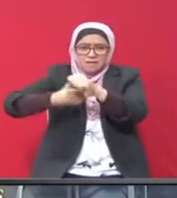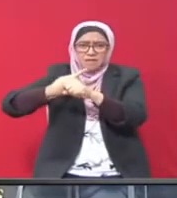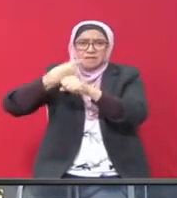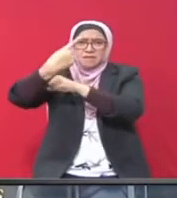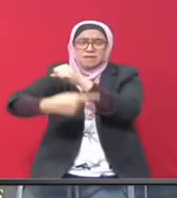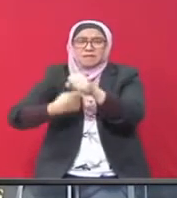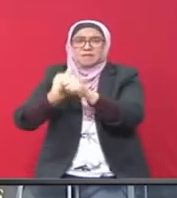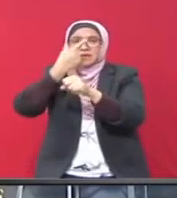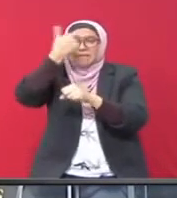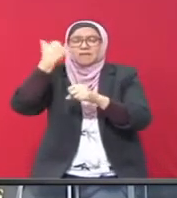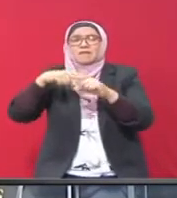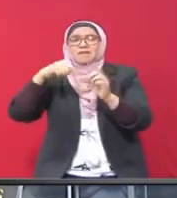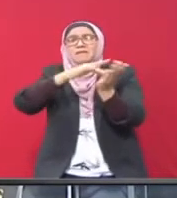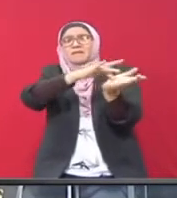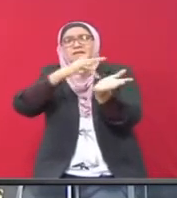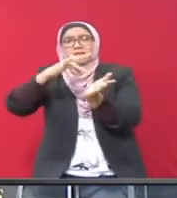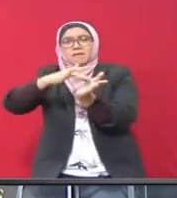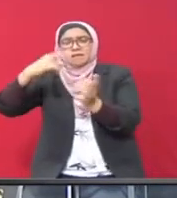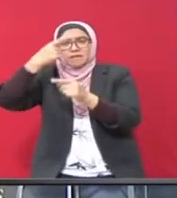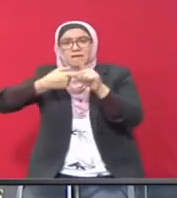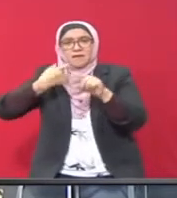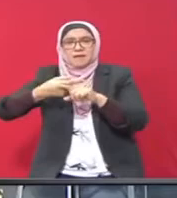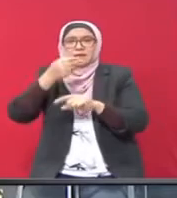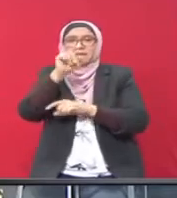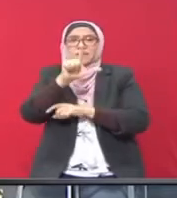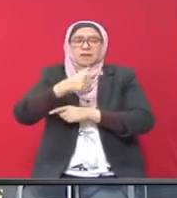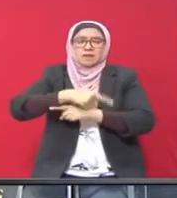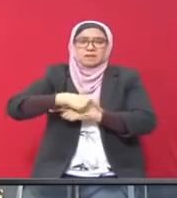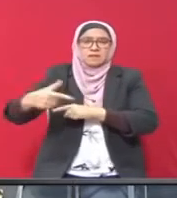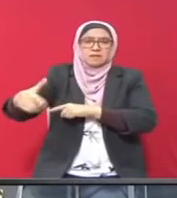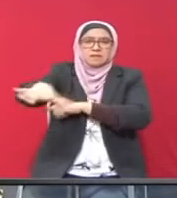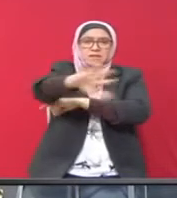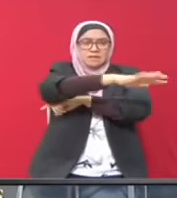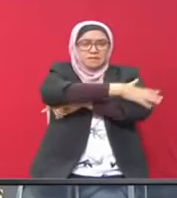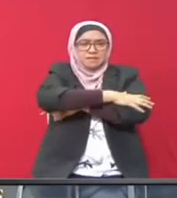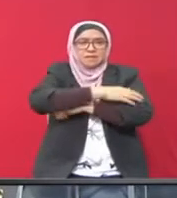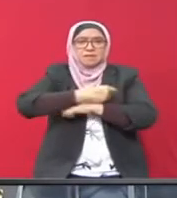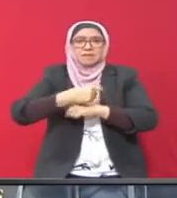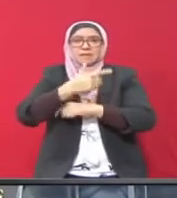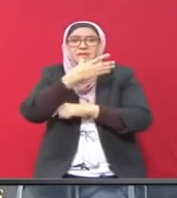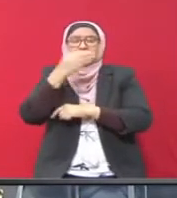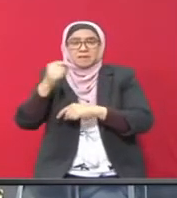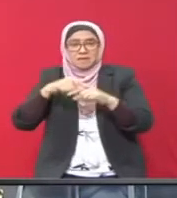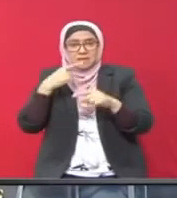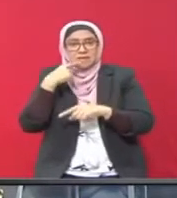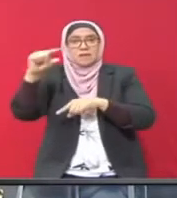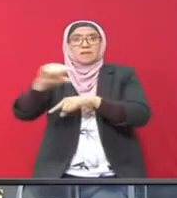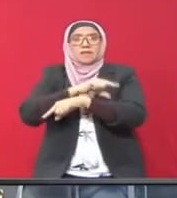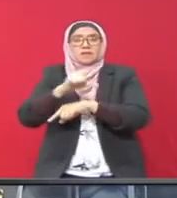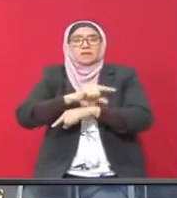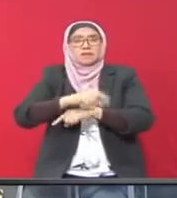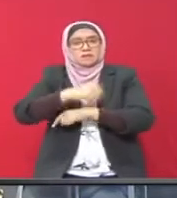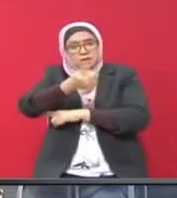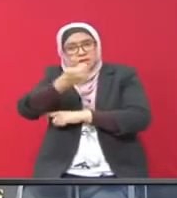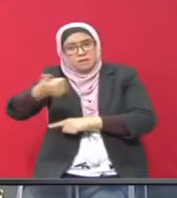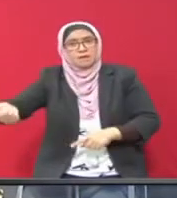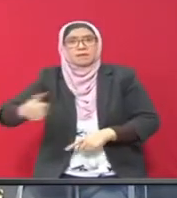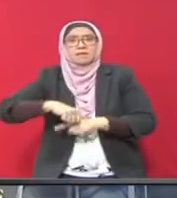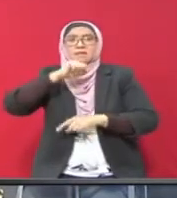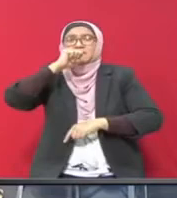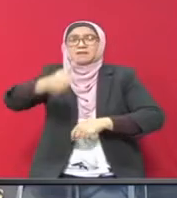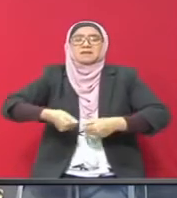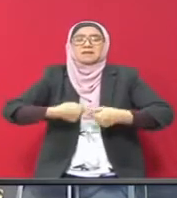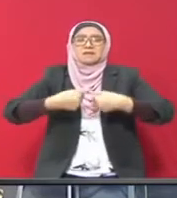membimbangkan merupakan terhadap hasil laut itu yang menggunakan peralatan tangkapan yang tidak dibenarkan turut akan turut